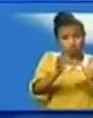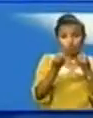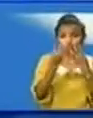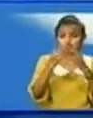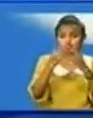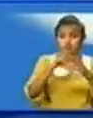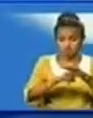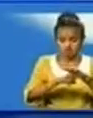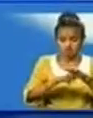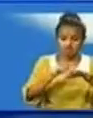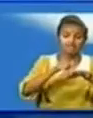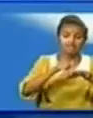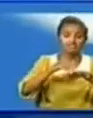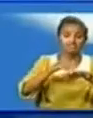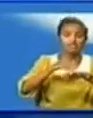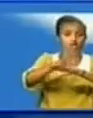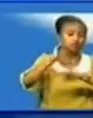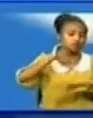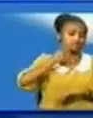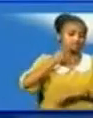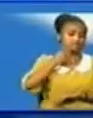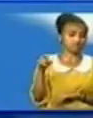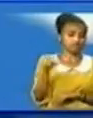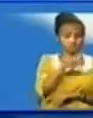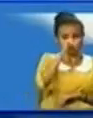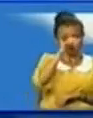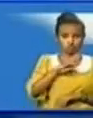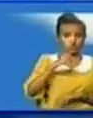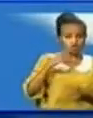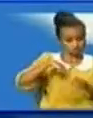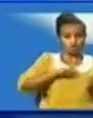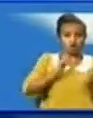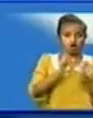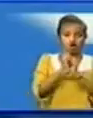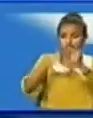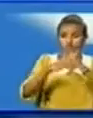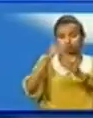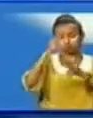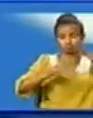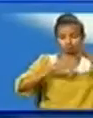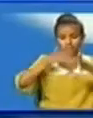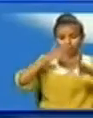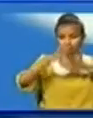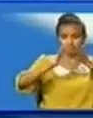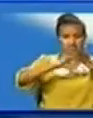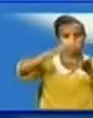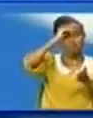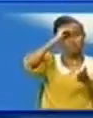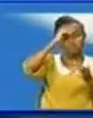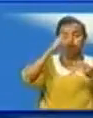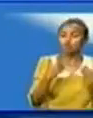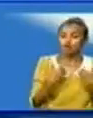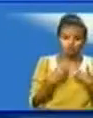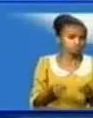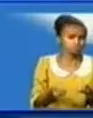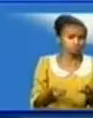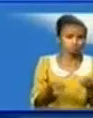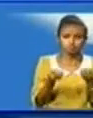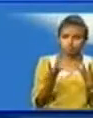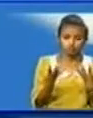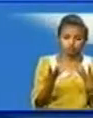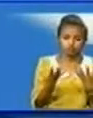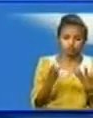ለወላጆቹም ራሱ አሁን ብዙ ጊዜ ከጊዜ በኋላ ደፍ ለሚሆኑት እኛ ጋር የሚመጡ አሉ ብዙ ቋንቋን